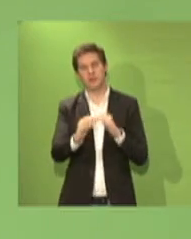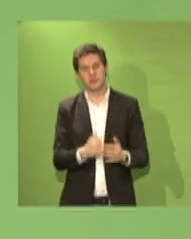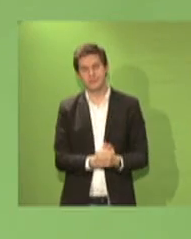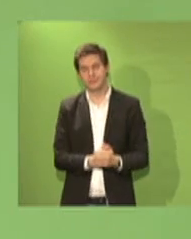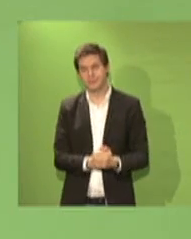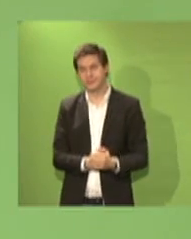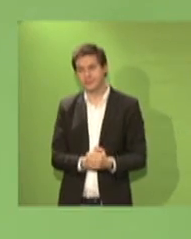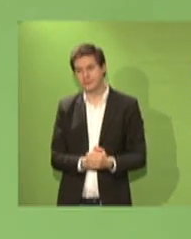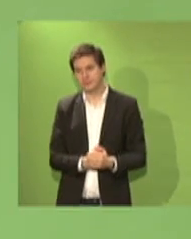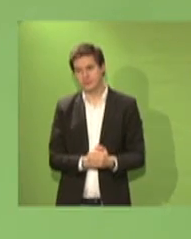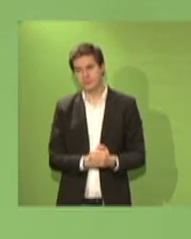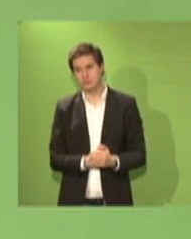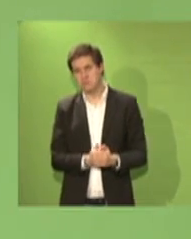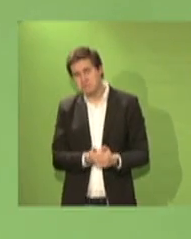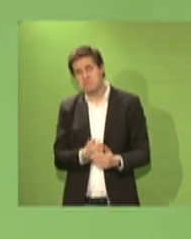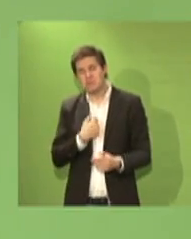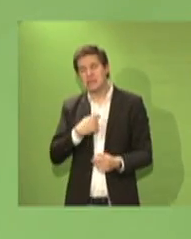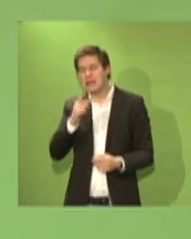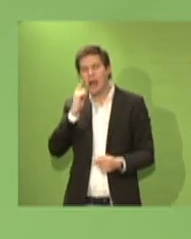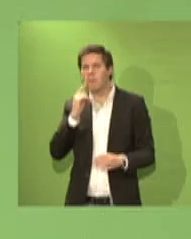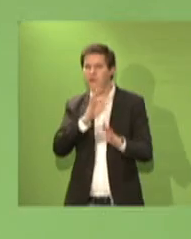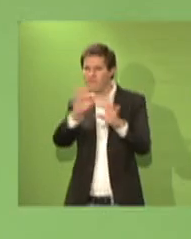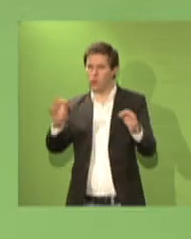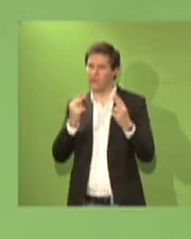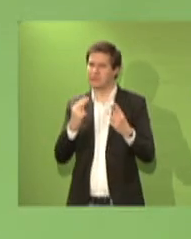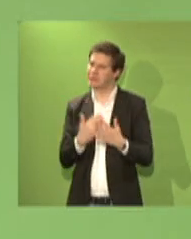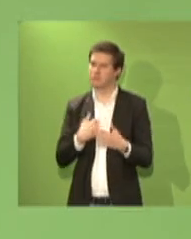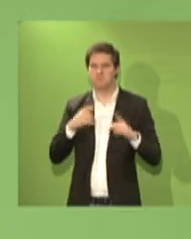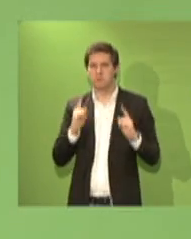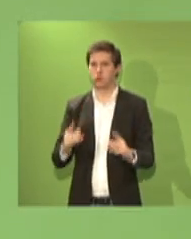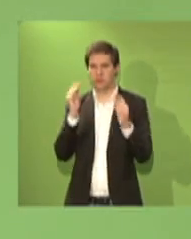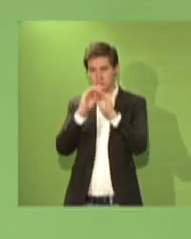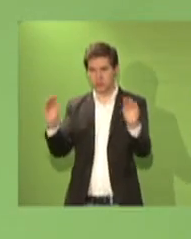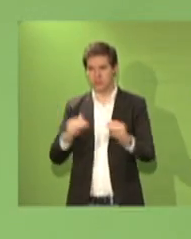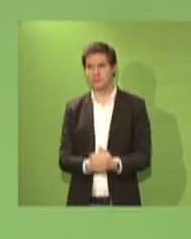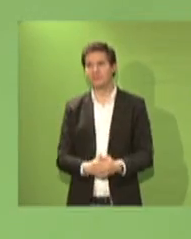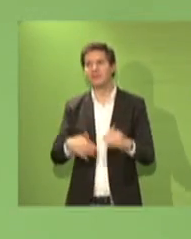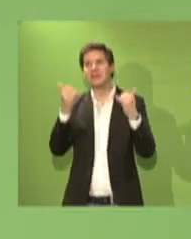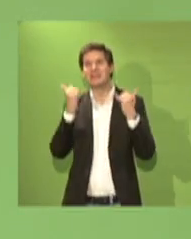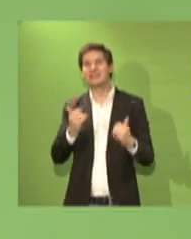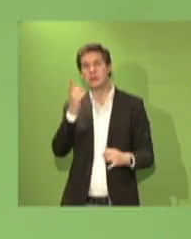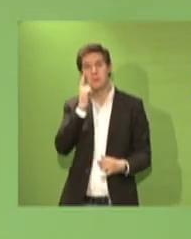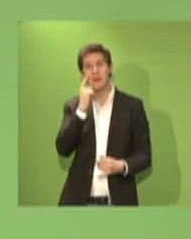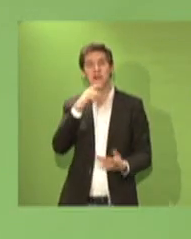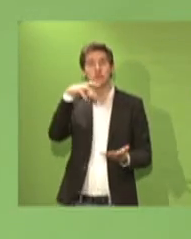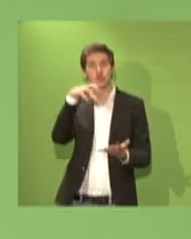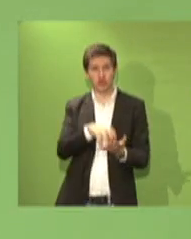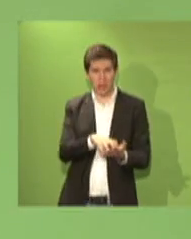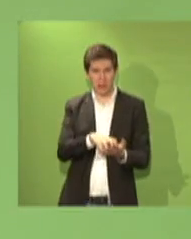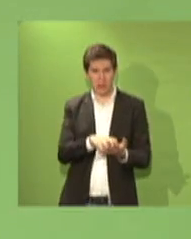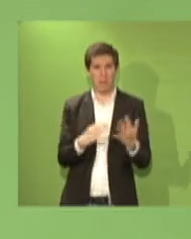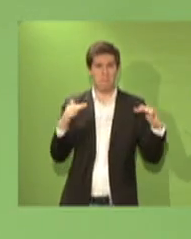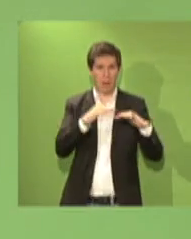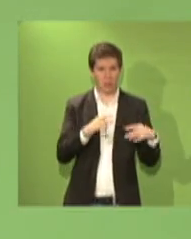das an dieser Stelle, glaube ich, erwähnt werden muss. Wir haben ein Ungleichgewicht in der Tat zwischen städtischen Ballungsräumen